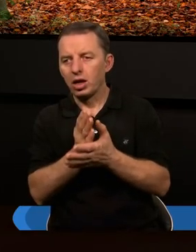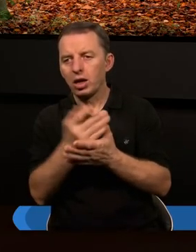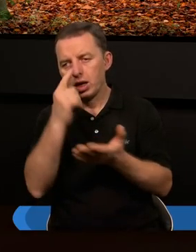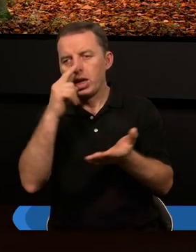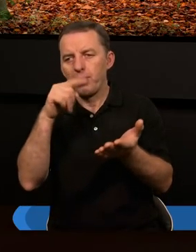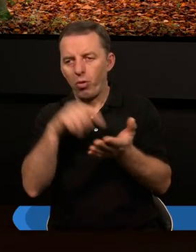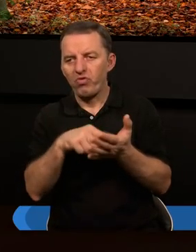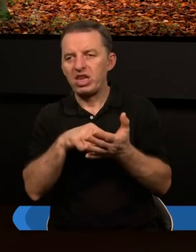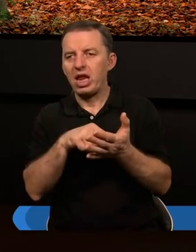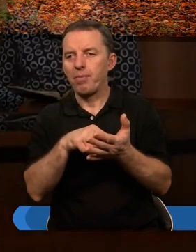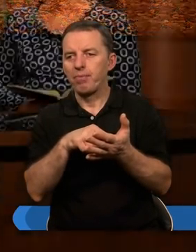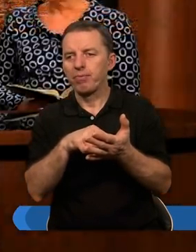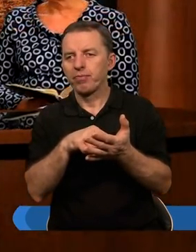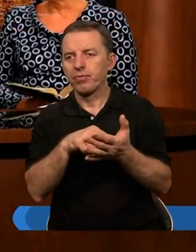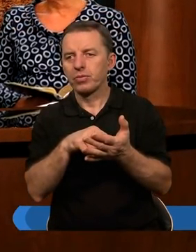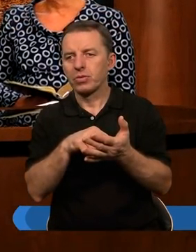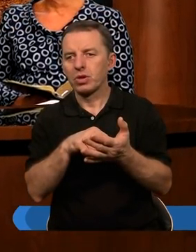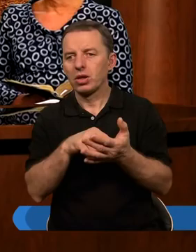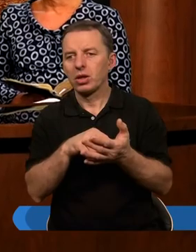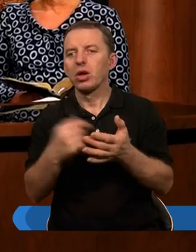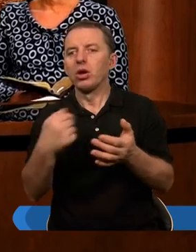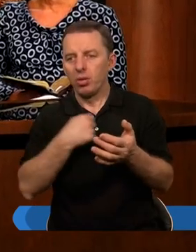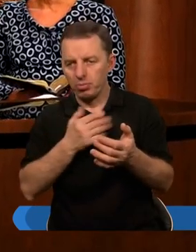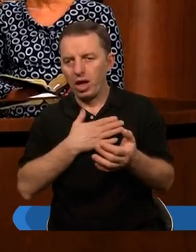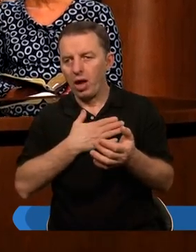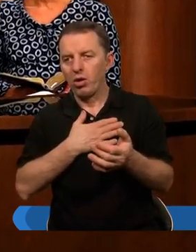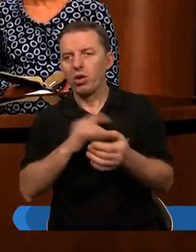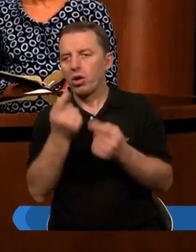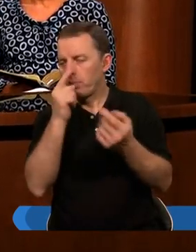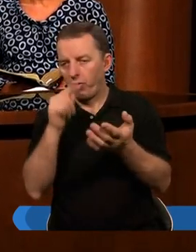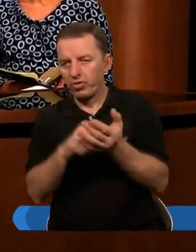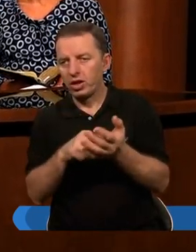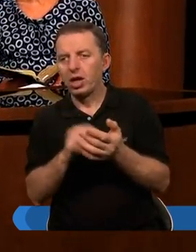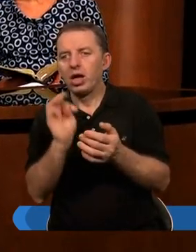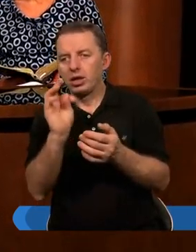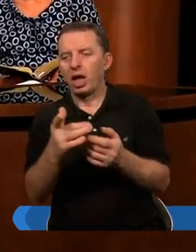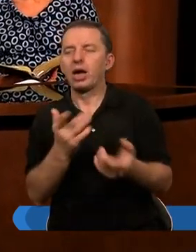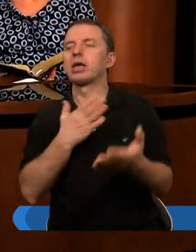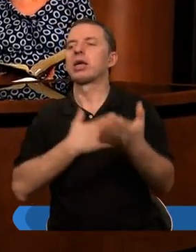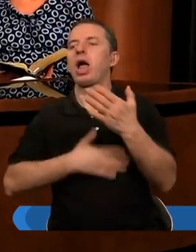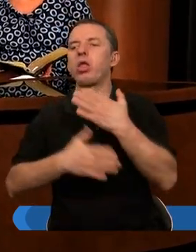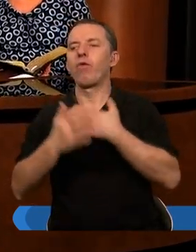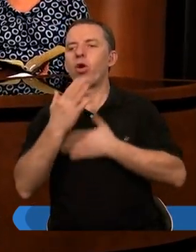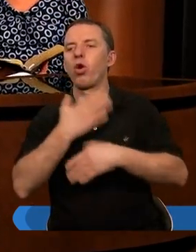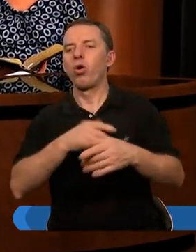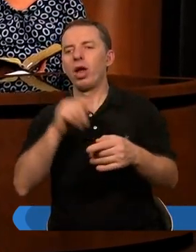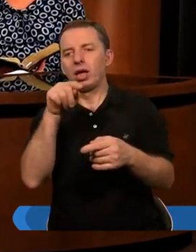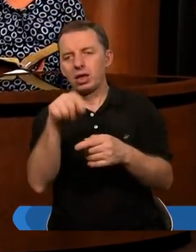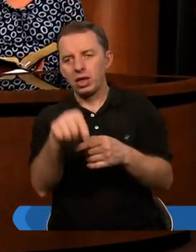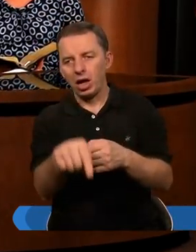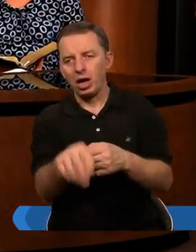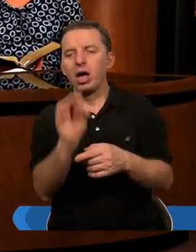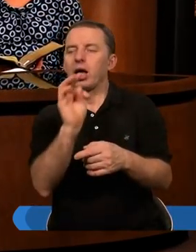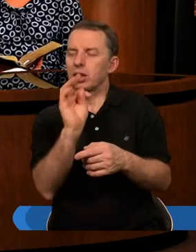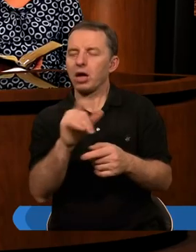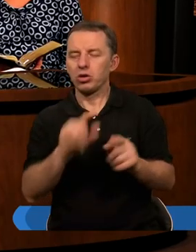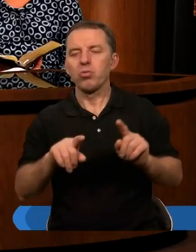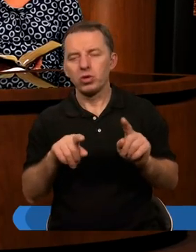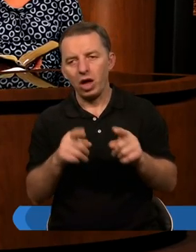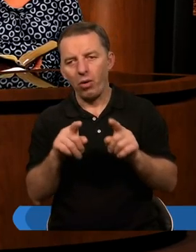że nie powinnam, przynajmniej ja do siebie miałam potem taką pretensję, nie powinnam być tak zadowolona z tego, że tak się